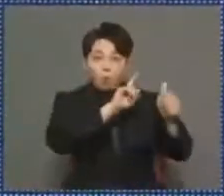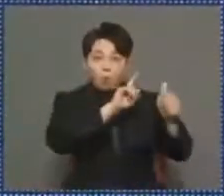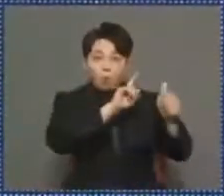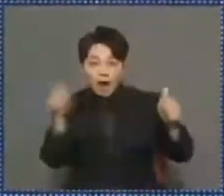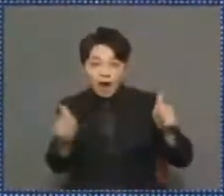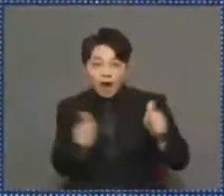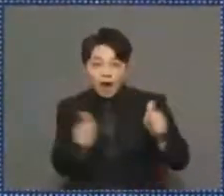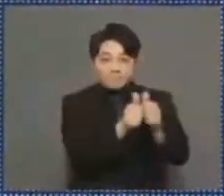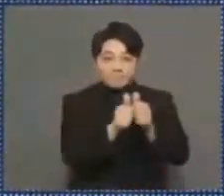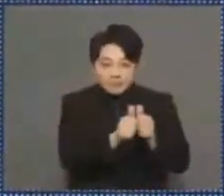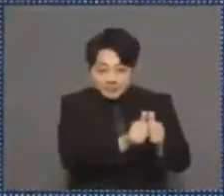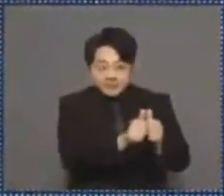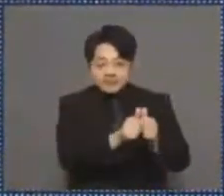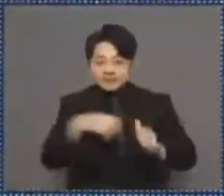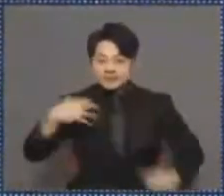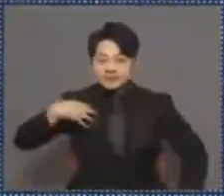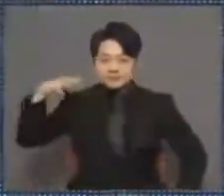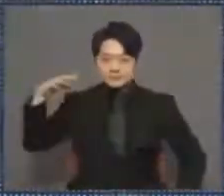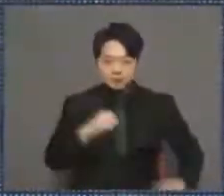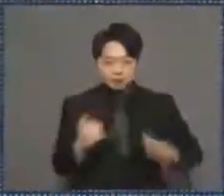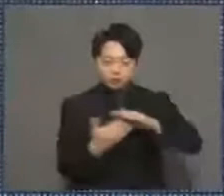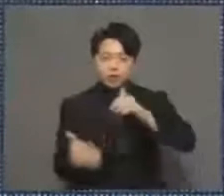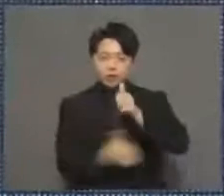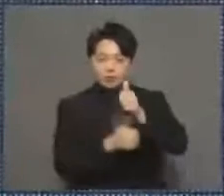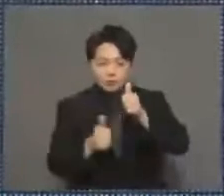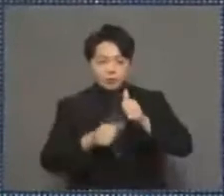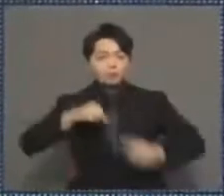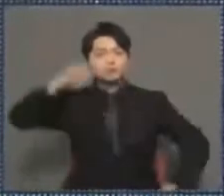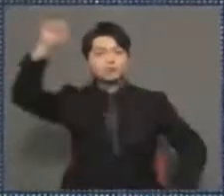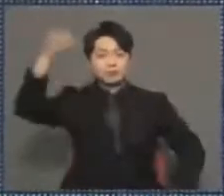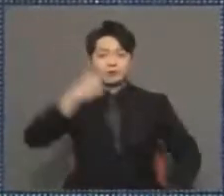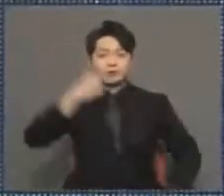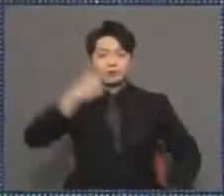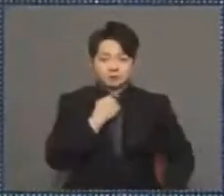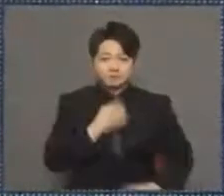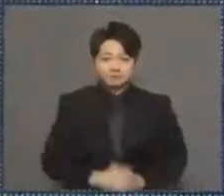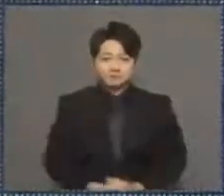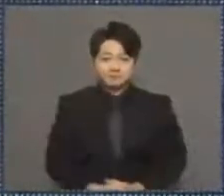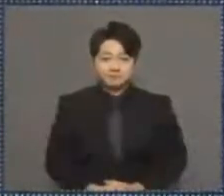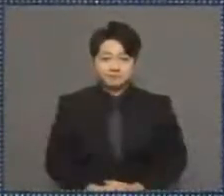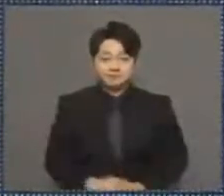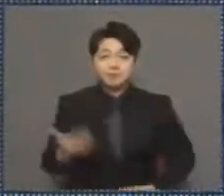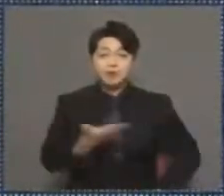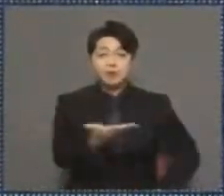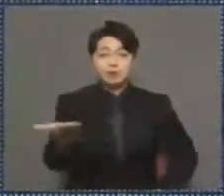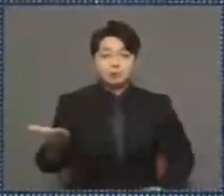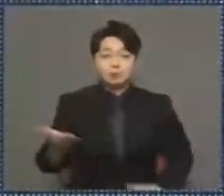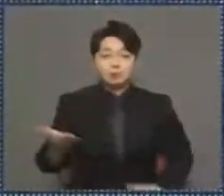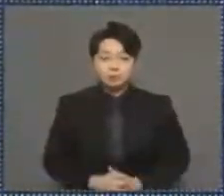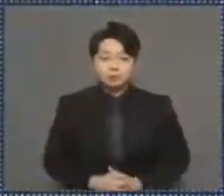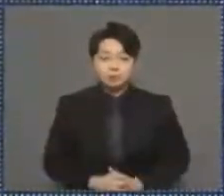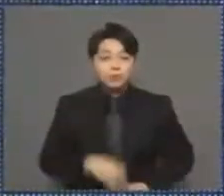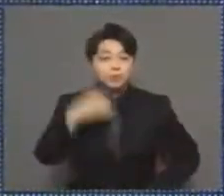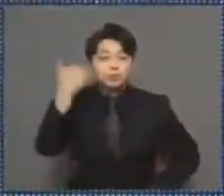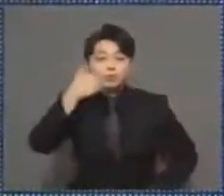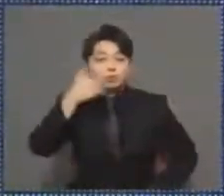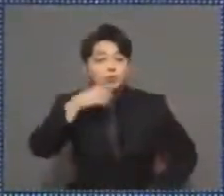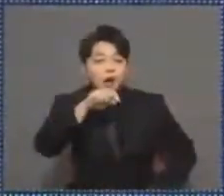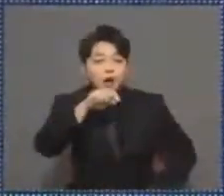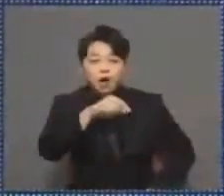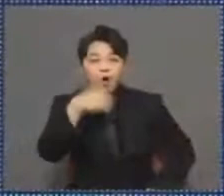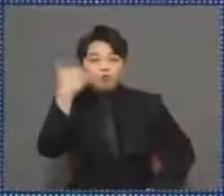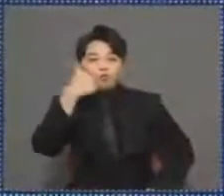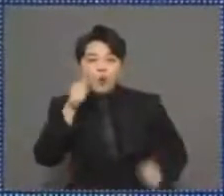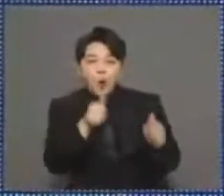무한 책임을 지기 위해 최고위원 후보로 나왔습니다. 여러분, 어떤 사람들은 특정 후보에 줄서기